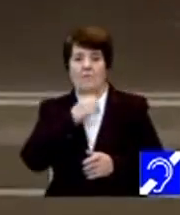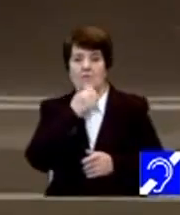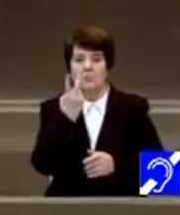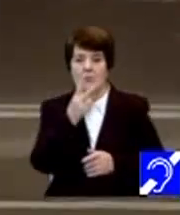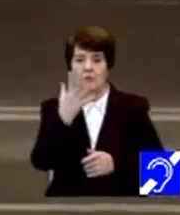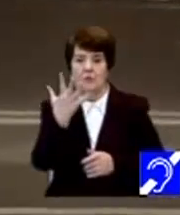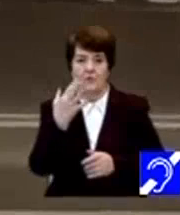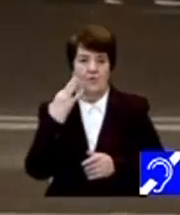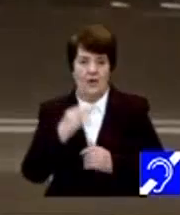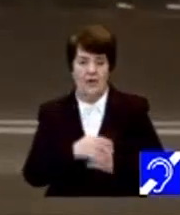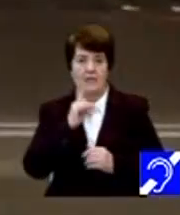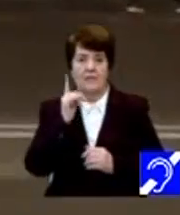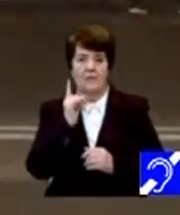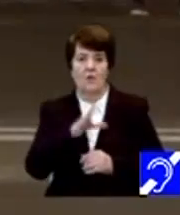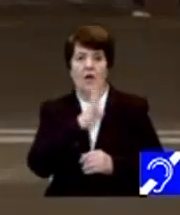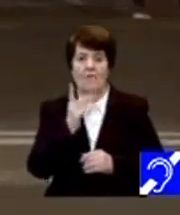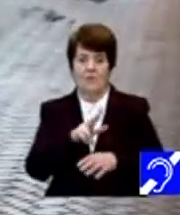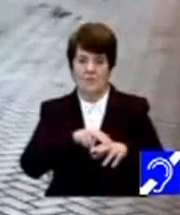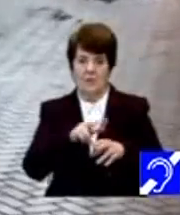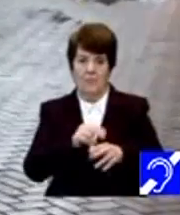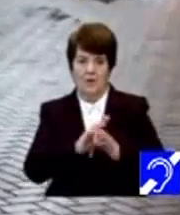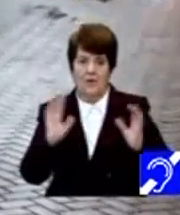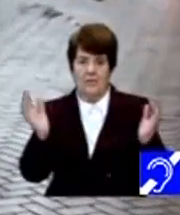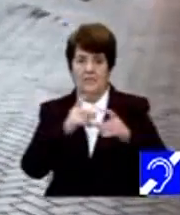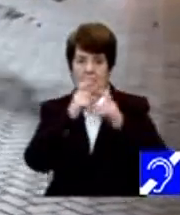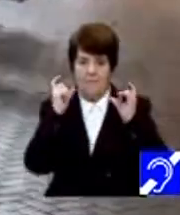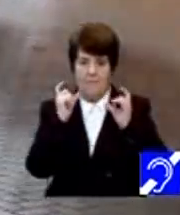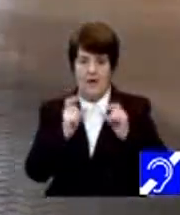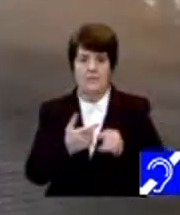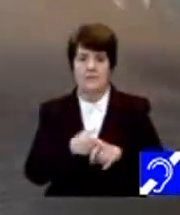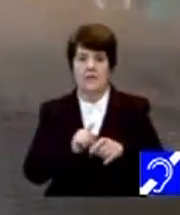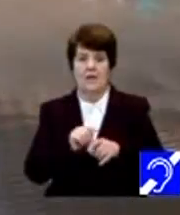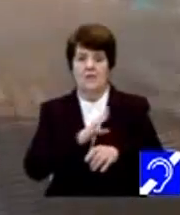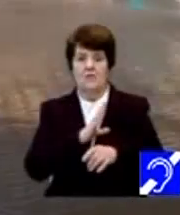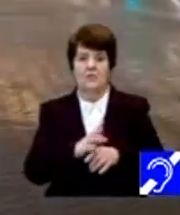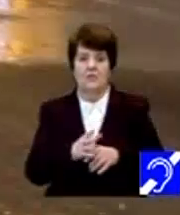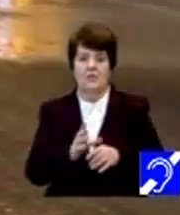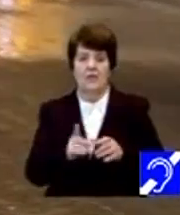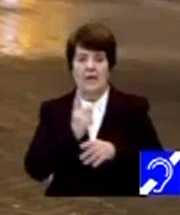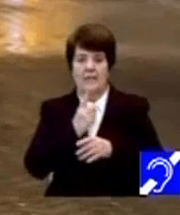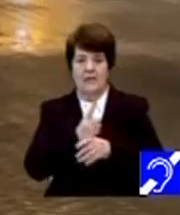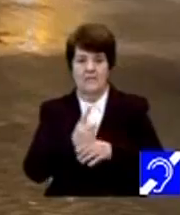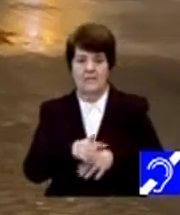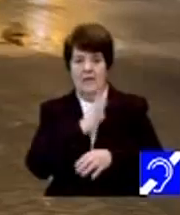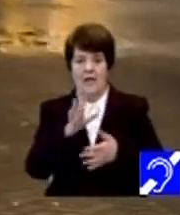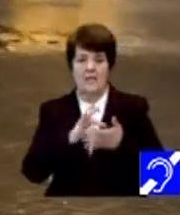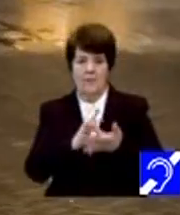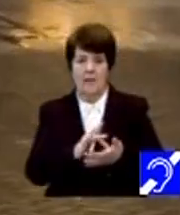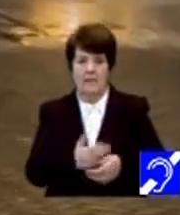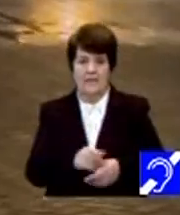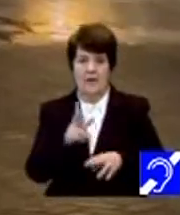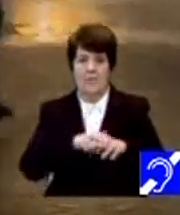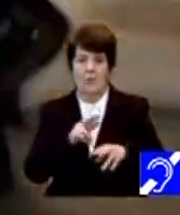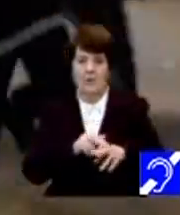Rașa, în vârstă de 25 de ani. Tânărul a fost interpelat de poliție pentru că nu purta mască și era în oraș după intrarea în vigoare a interdicției de